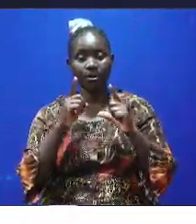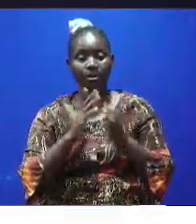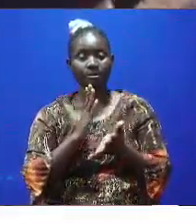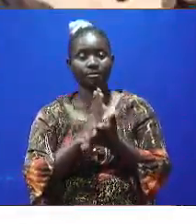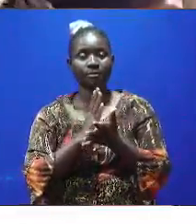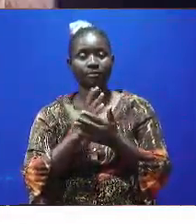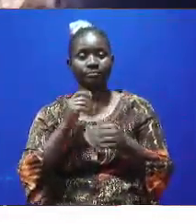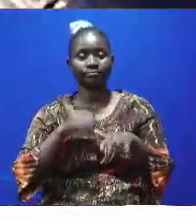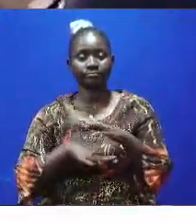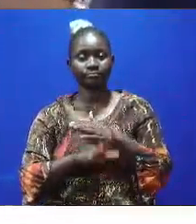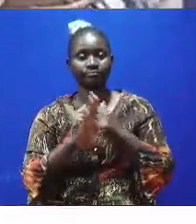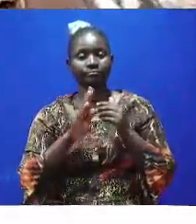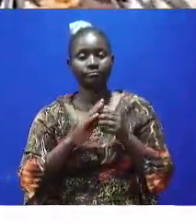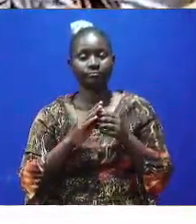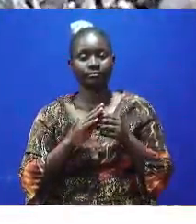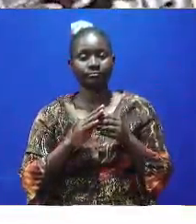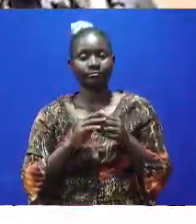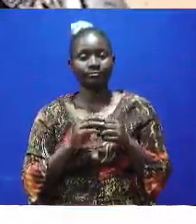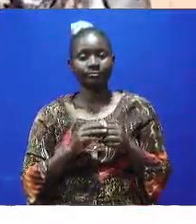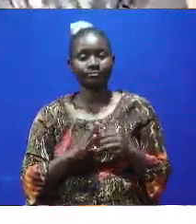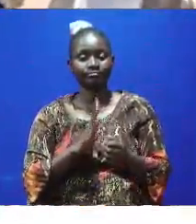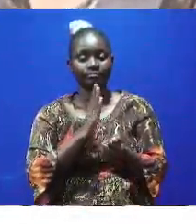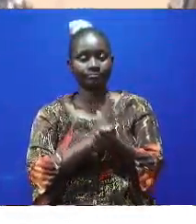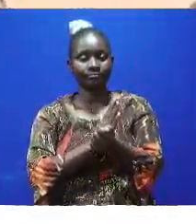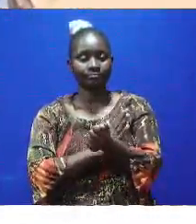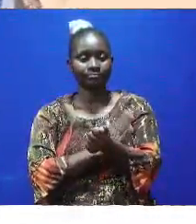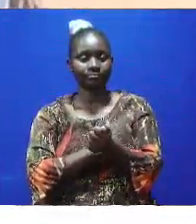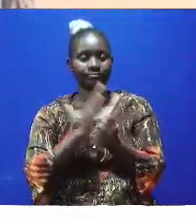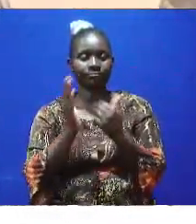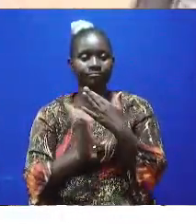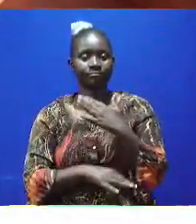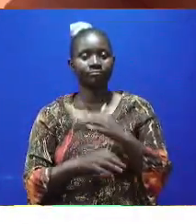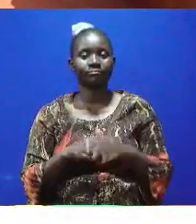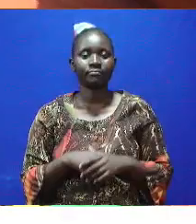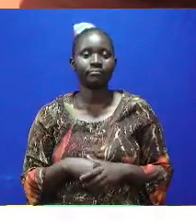nyaro yegari na kutigerua chinkoma chintindi.